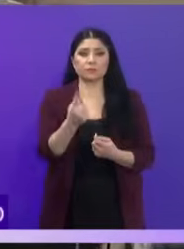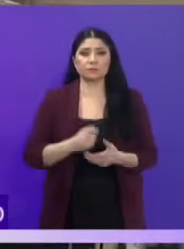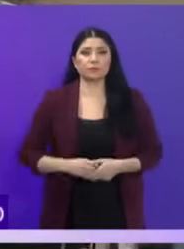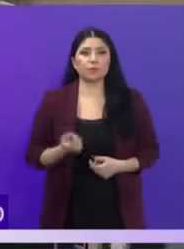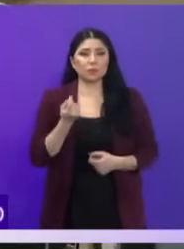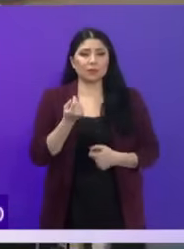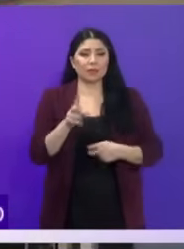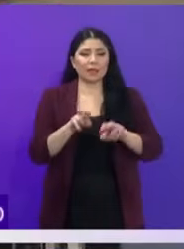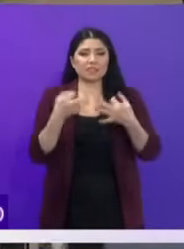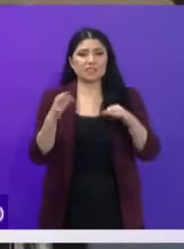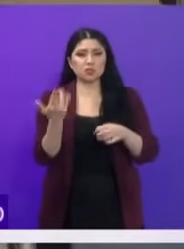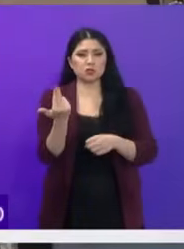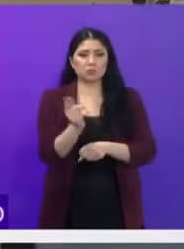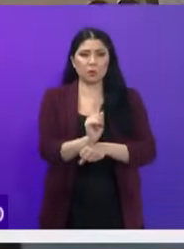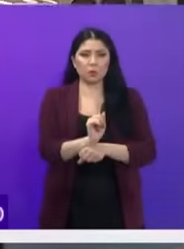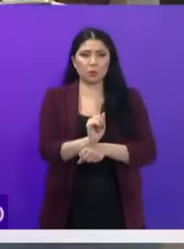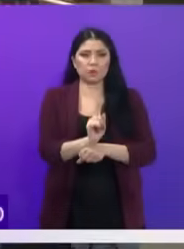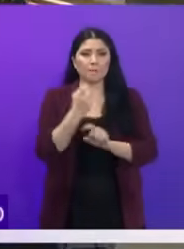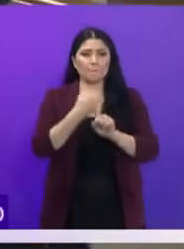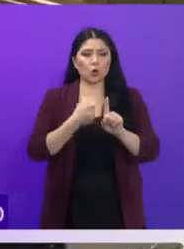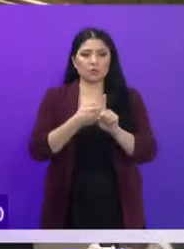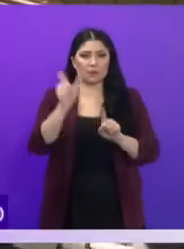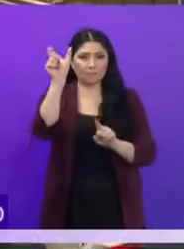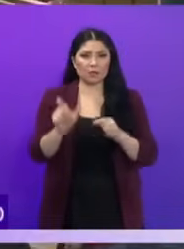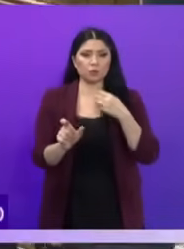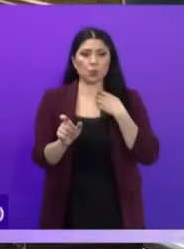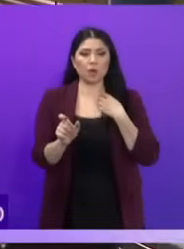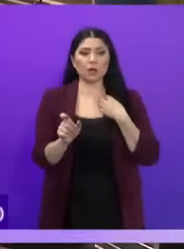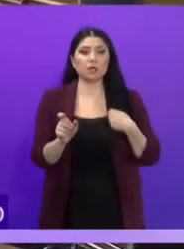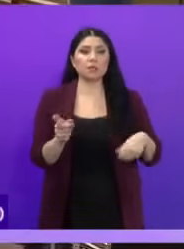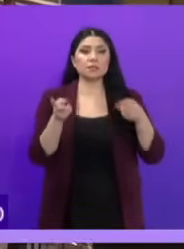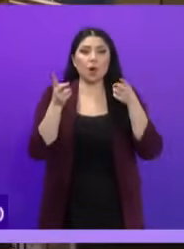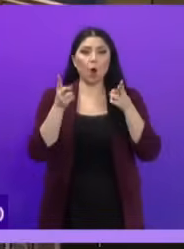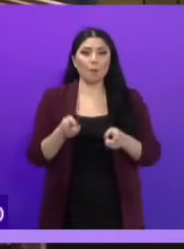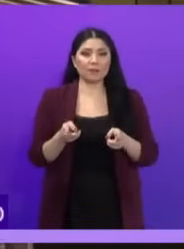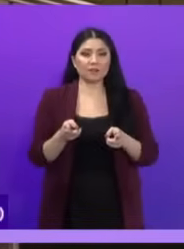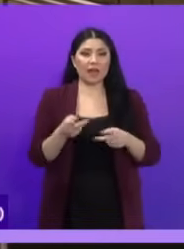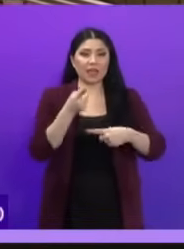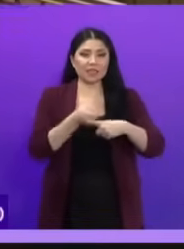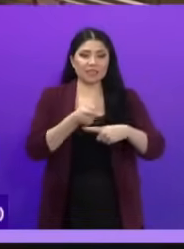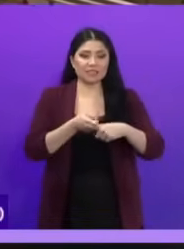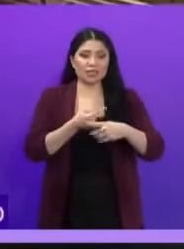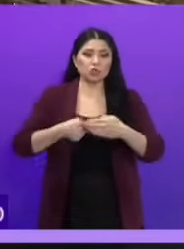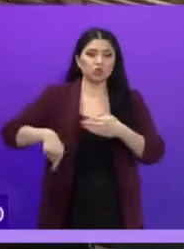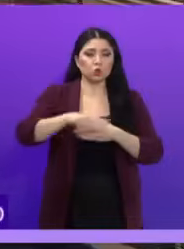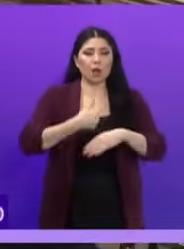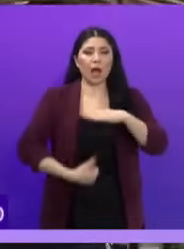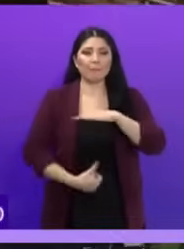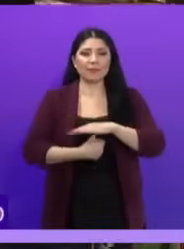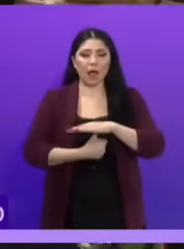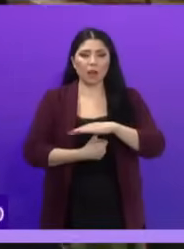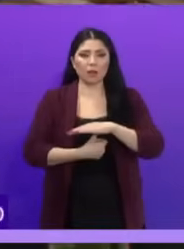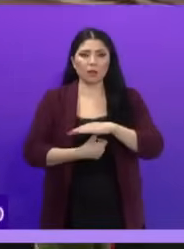cu 10-15 minute, protestatarii s-au oprit la intersecția centurii capitalei